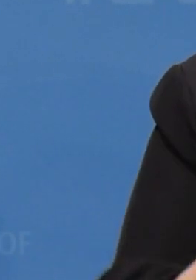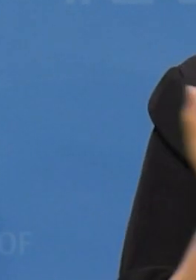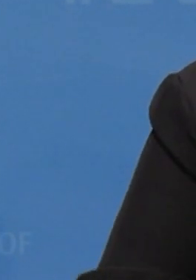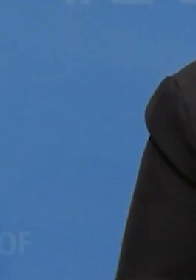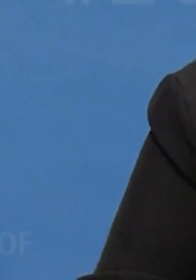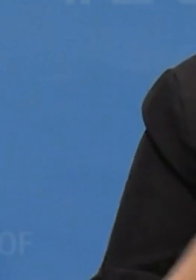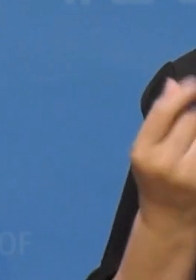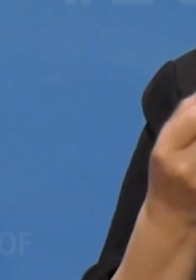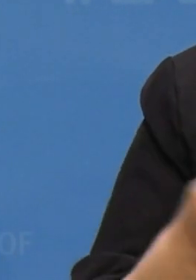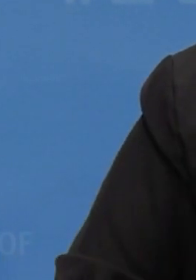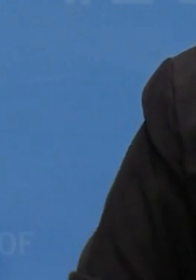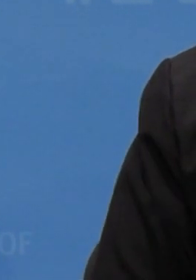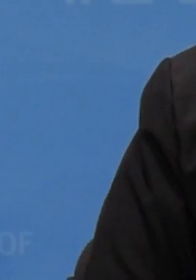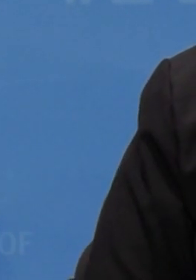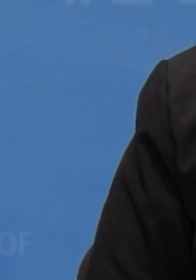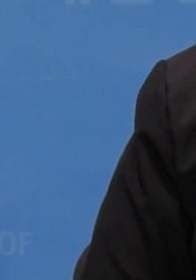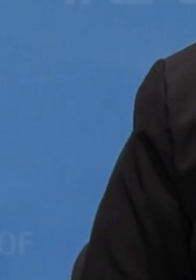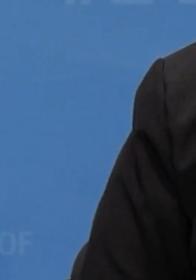술수일뿐입니다